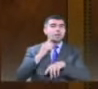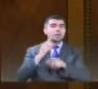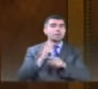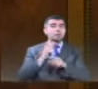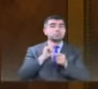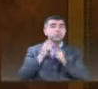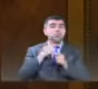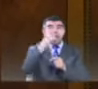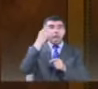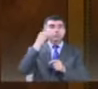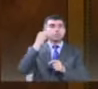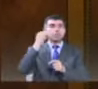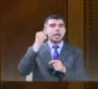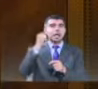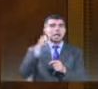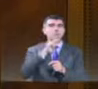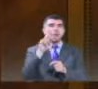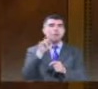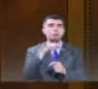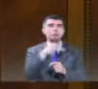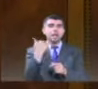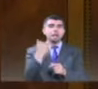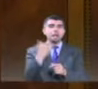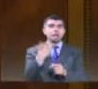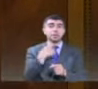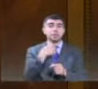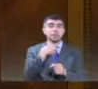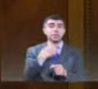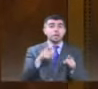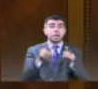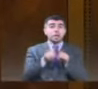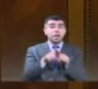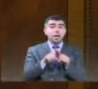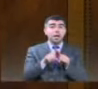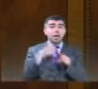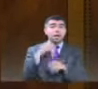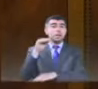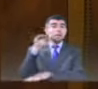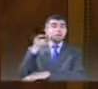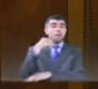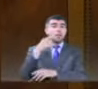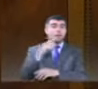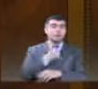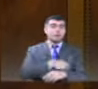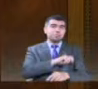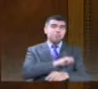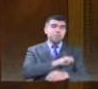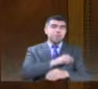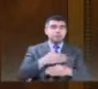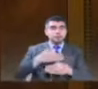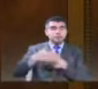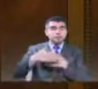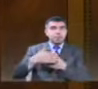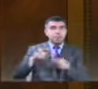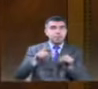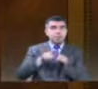يرحم الحسن الثاني اللي كان كيقول باللي من اللي غادي يتحل المشكل ديال جبل طارق يتحل المشكل ديال سبته وليليا، من اللي غادي يكون كذا غادي يكون